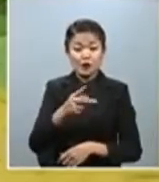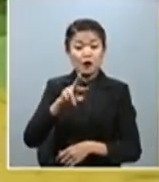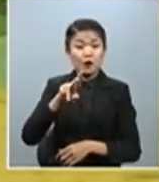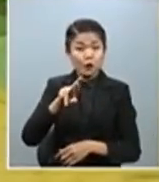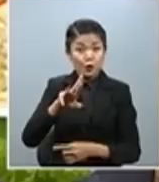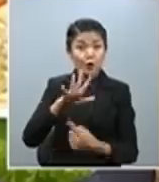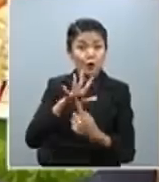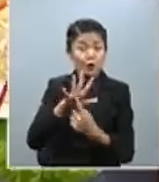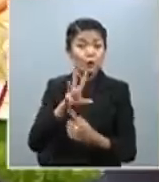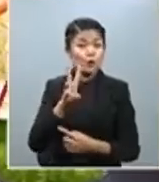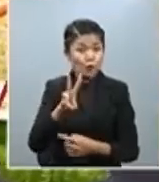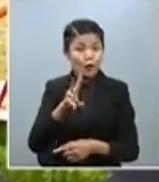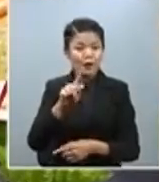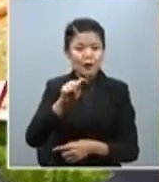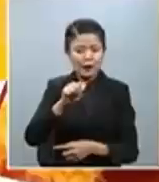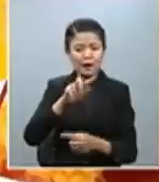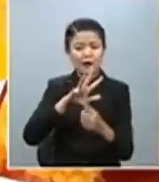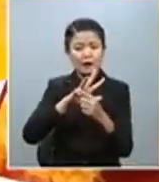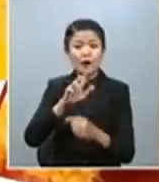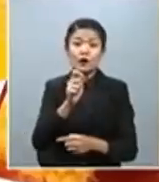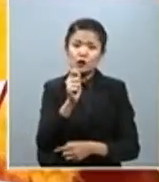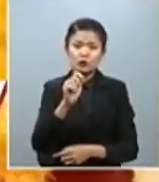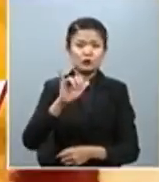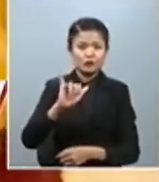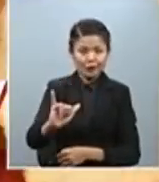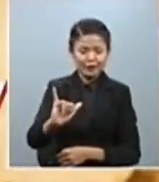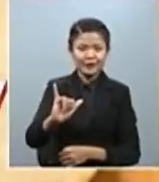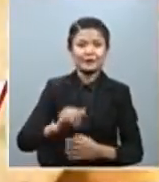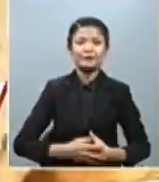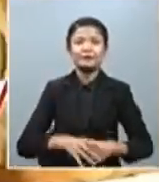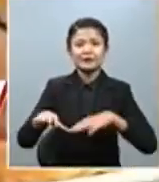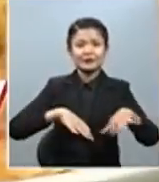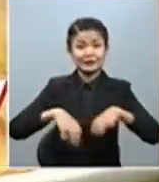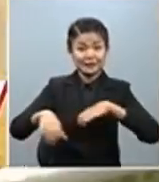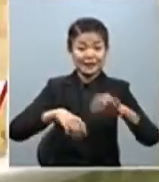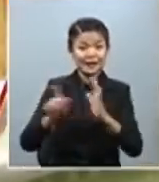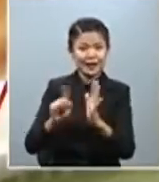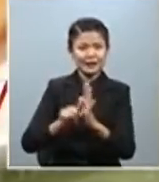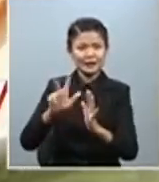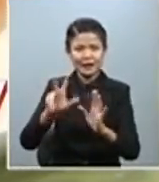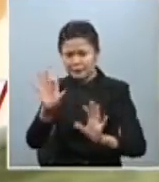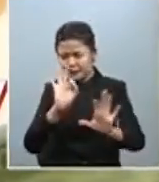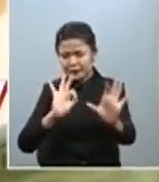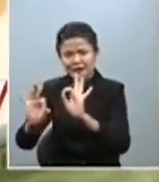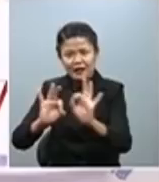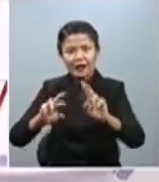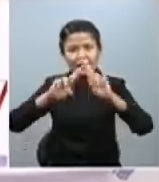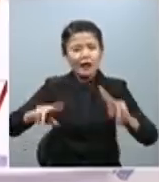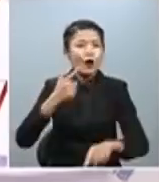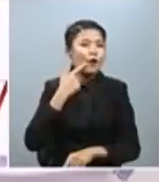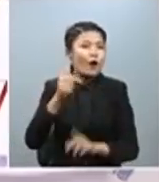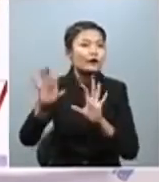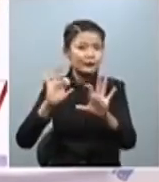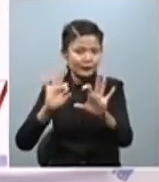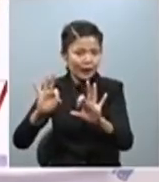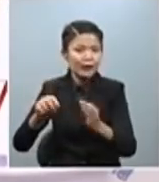ไตรภพและ3พิธีกรณวัฒน์อิสระไกรศีลอ๊อฟกิรติและก็ติอารัมบอยคัดสรรความอร่อยมาให้แฟนๆรายการโดยเฉพาะและ